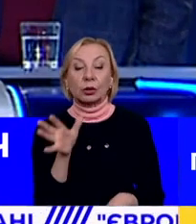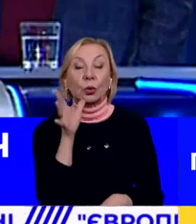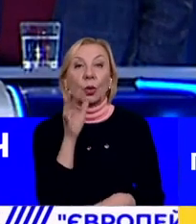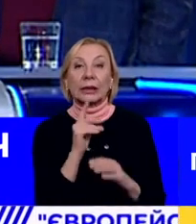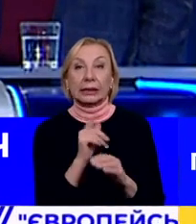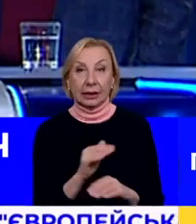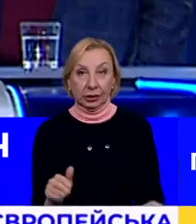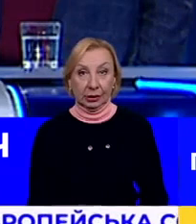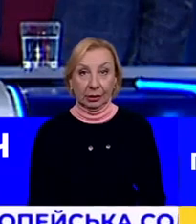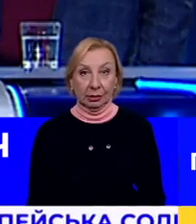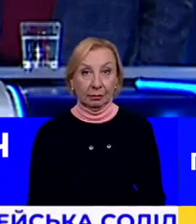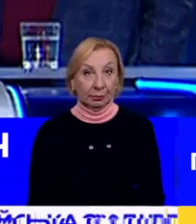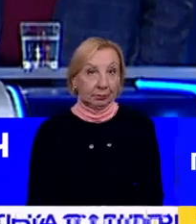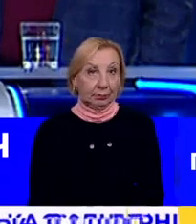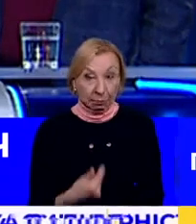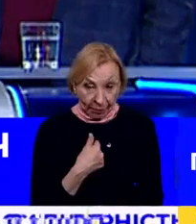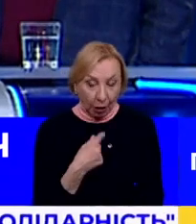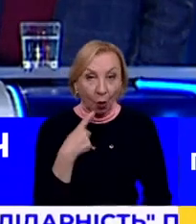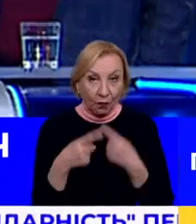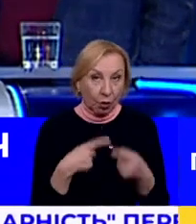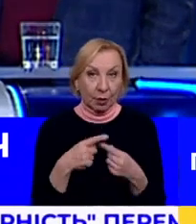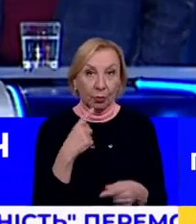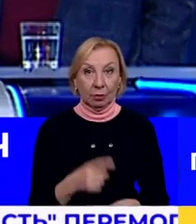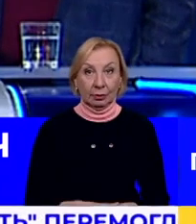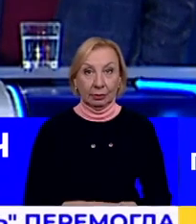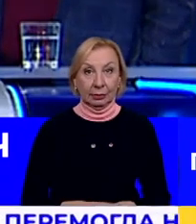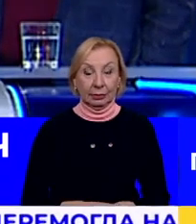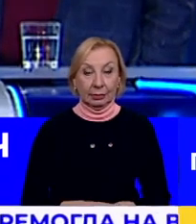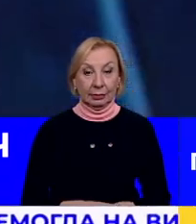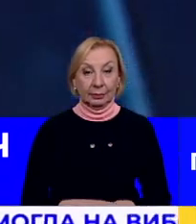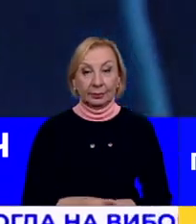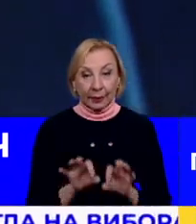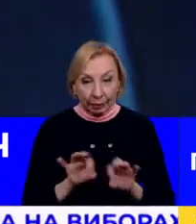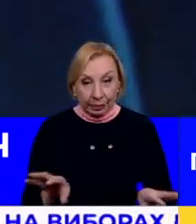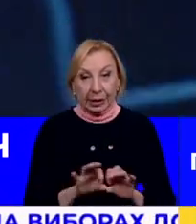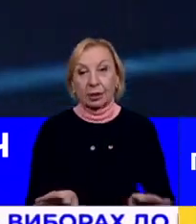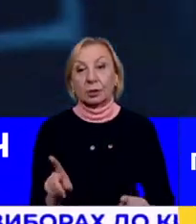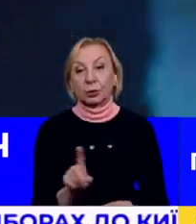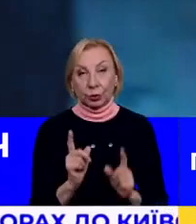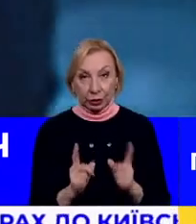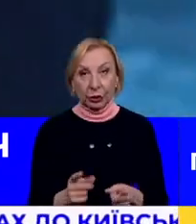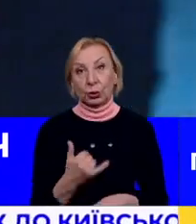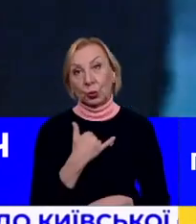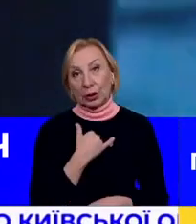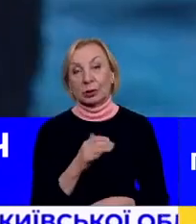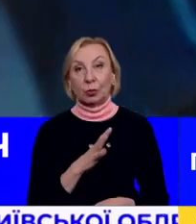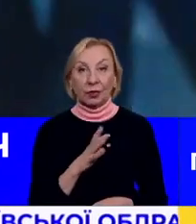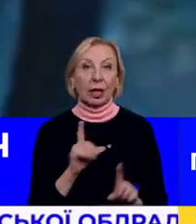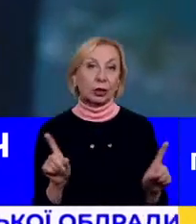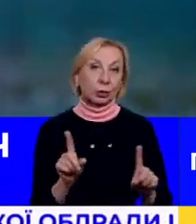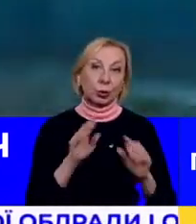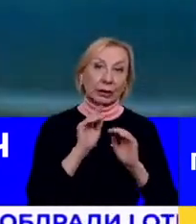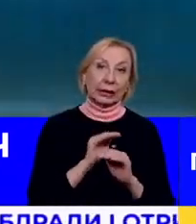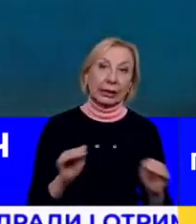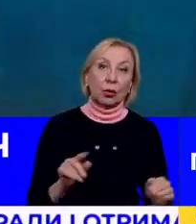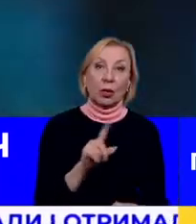пане президенте, ви, напевно, просто не дивитесь прямий канал, ну, вімкніть, подивіться. Ми таки говоримо, коли дійсно в нас буває, що тихо, там за ніч